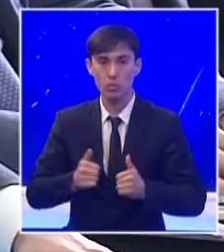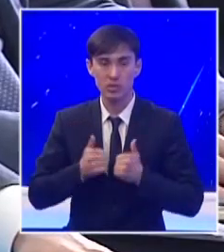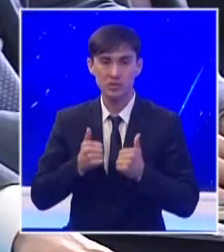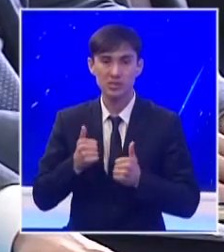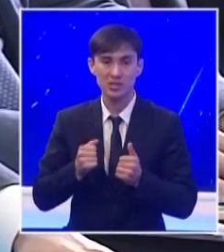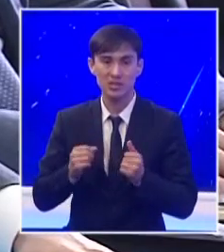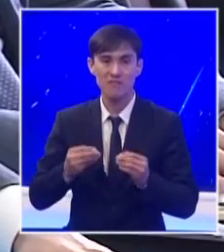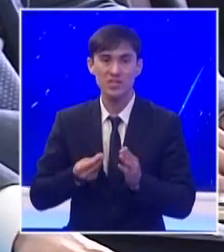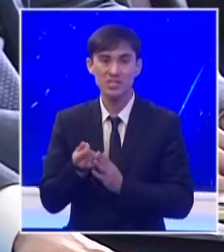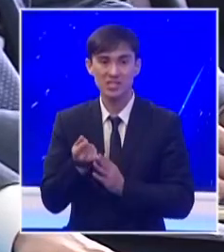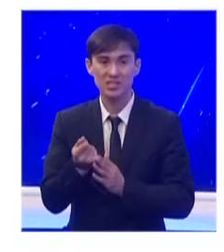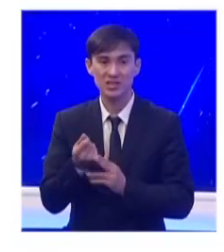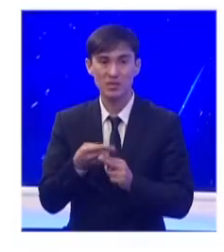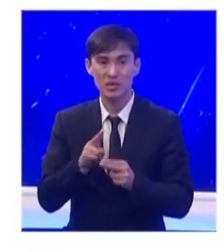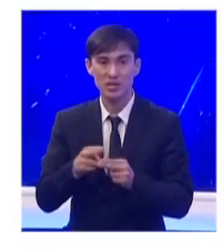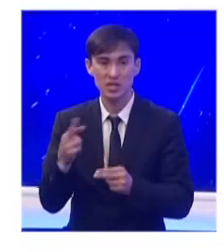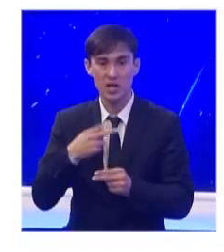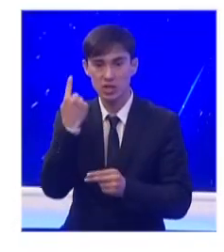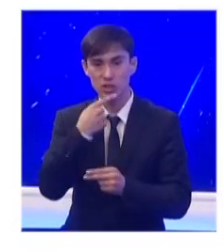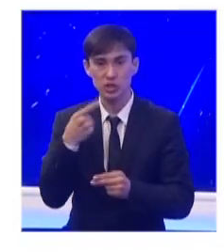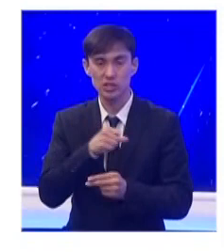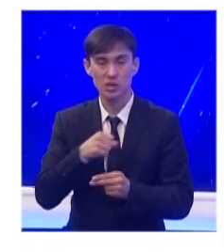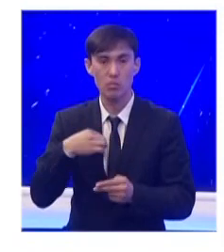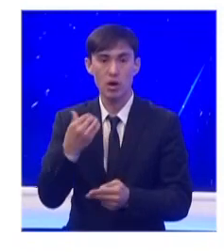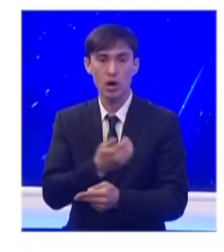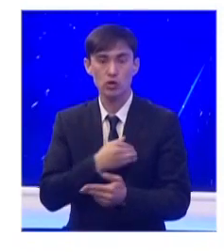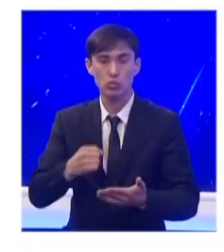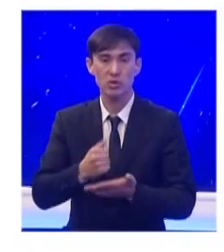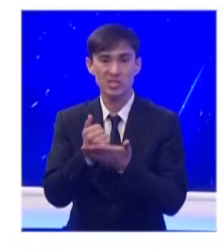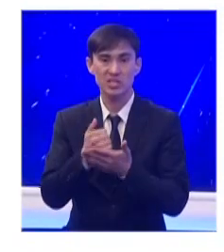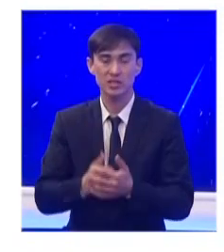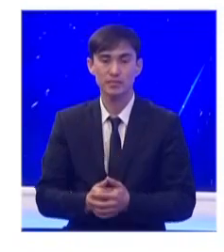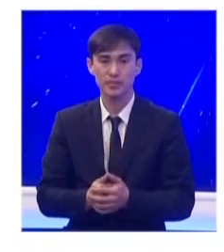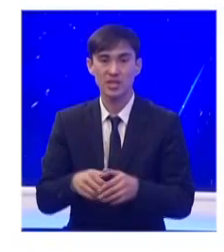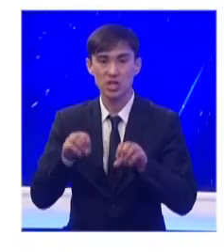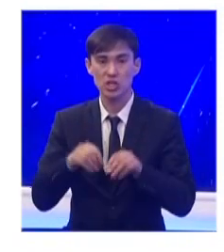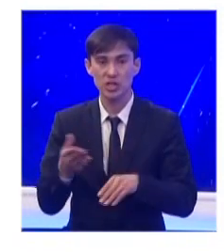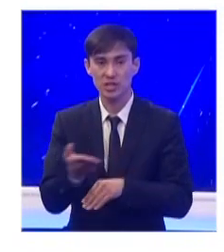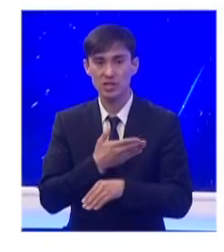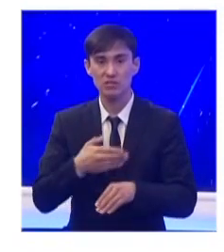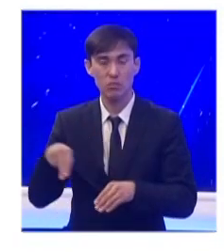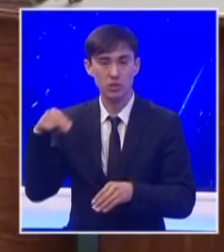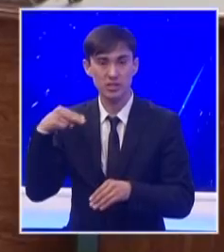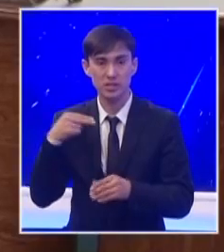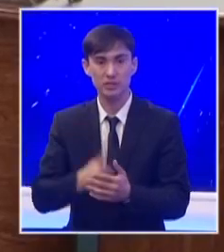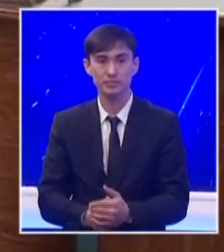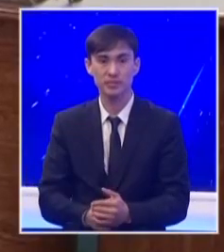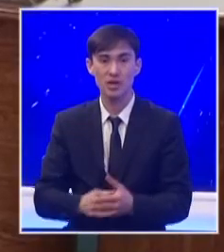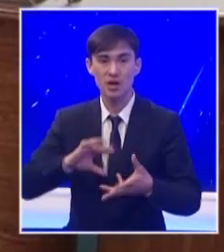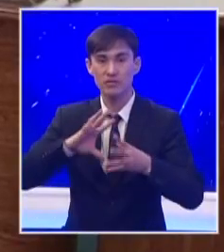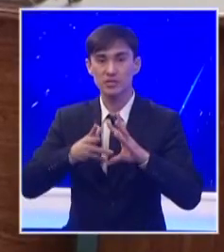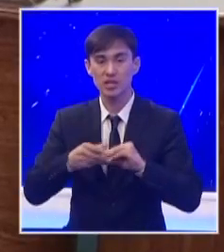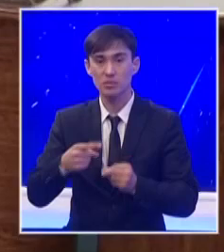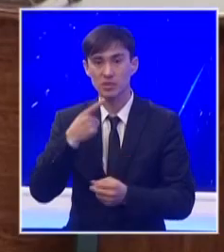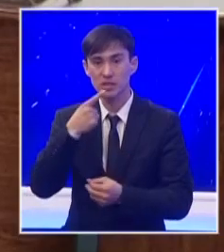и в инвестициях. Поэтому я лично сам хочу сегодня поддержать решение нашего президента. В целом, как